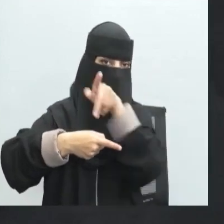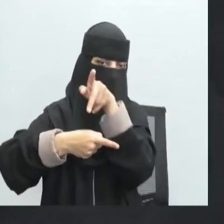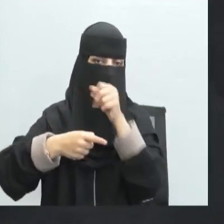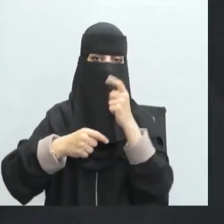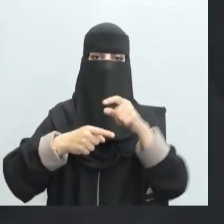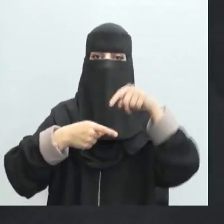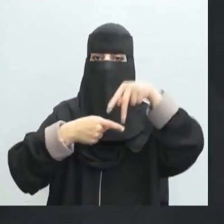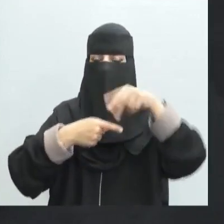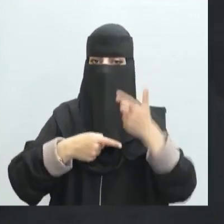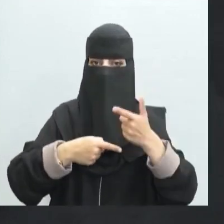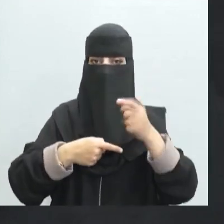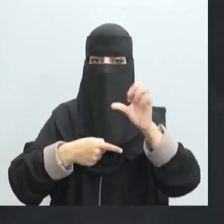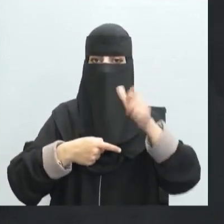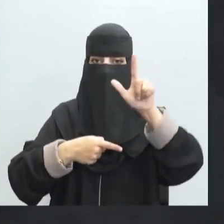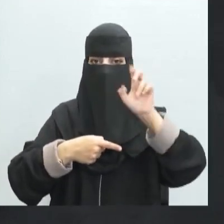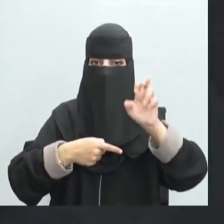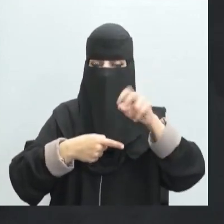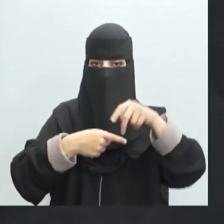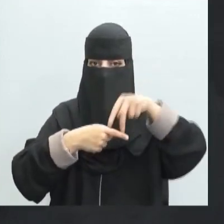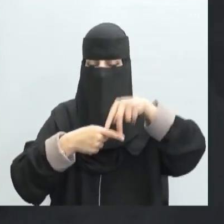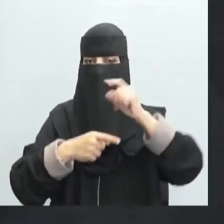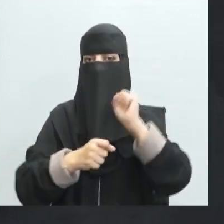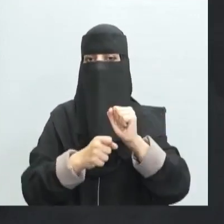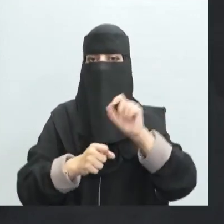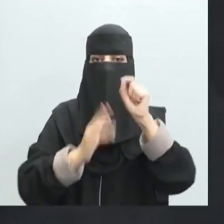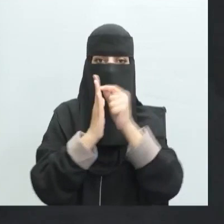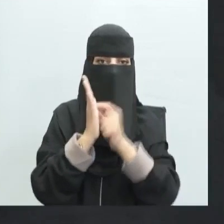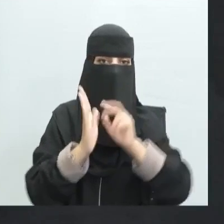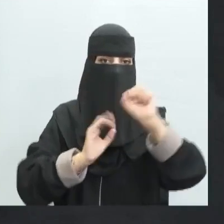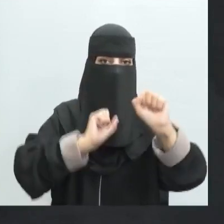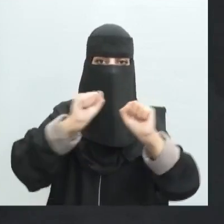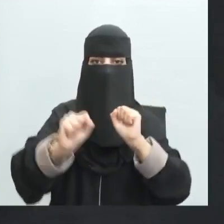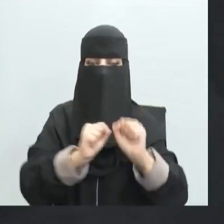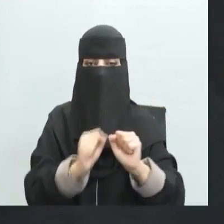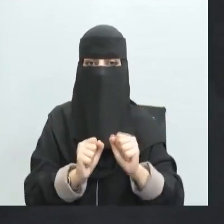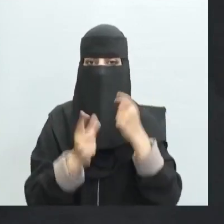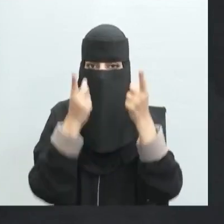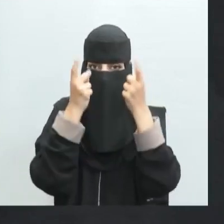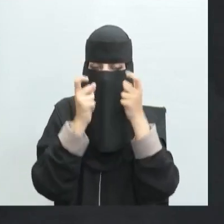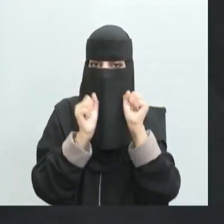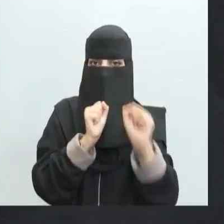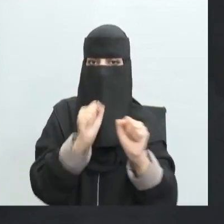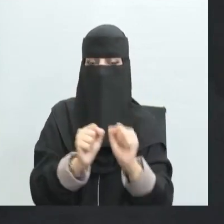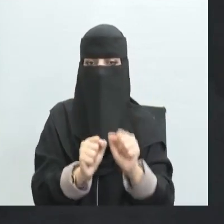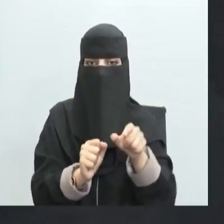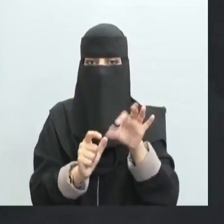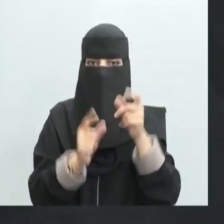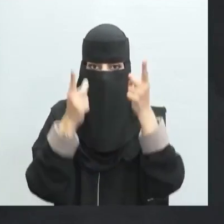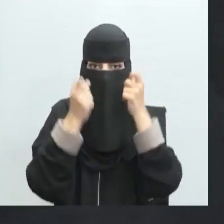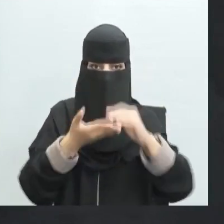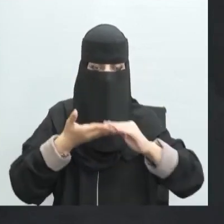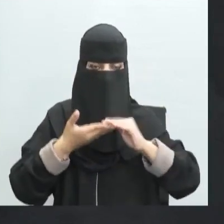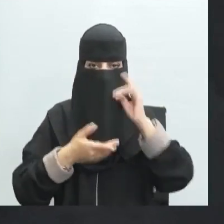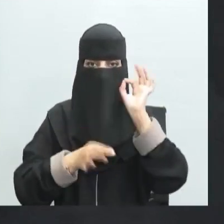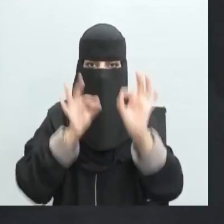مثلثيه وهذه ال المثلثيه لها يعني مثل ما نقول لها مفهوم معين هذا المفهوم بيساعدني